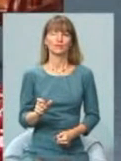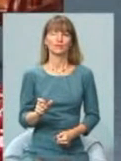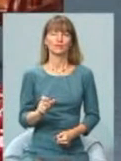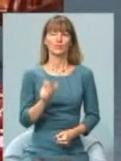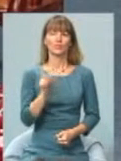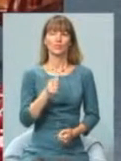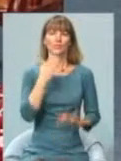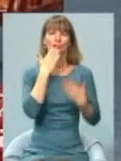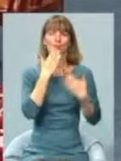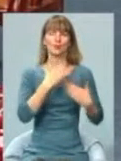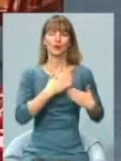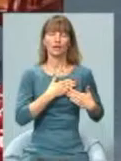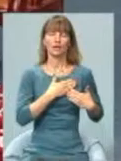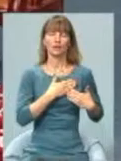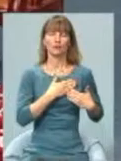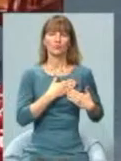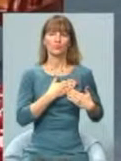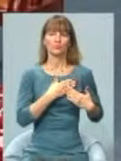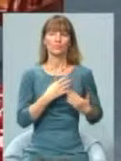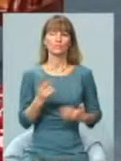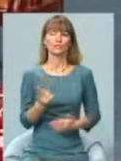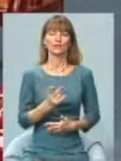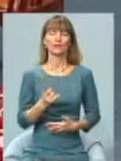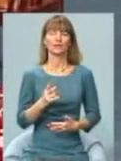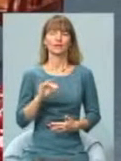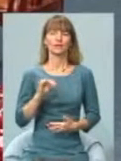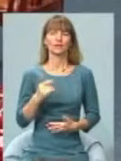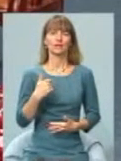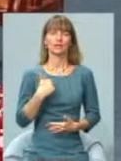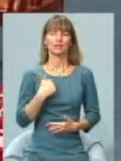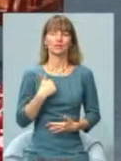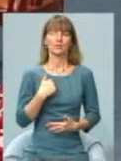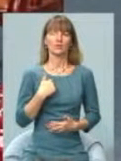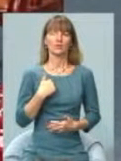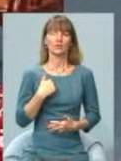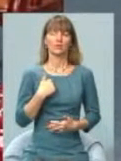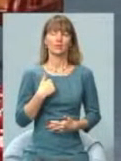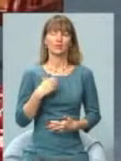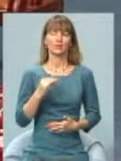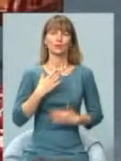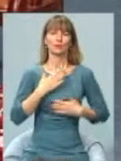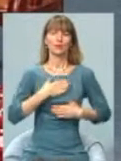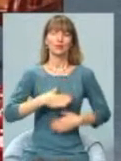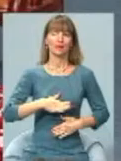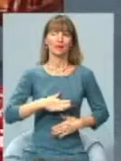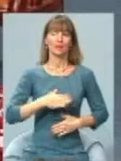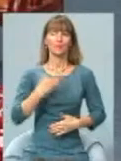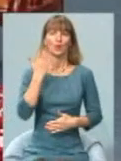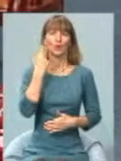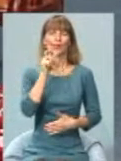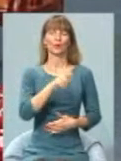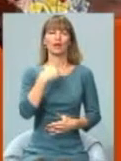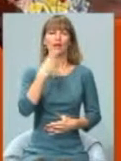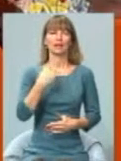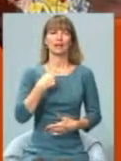люди кохають один одного, і я гадаю, що це приємно, коли тобі хтось каже, що тебе кохає.